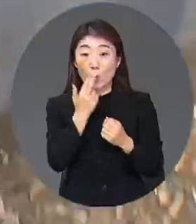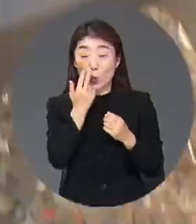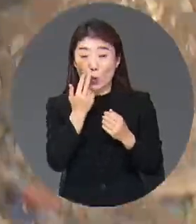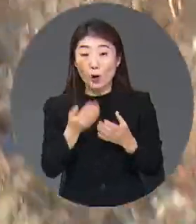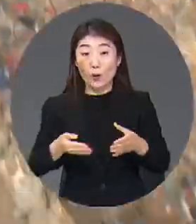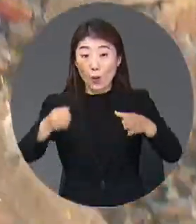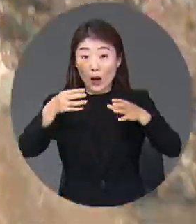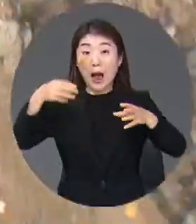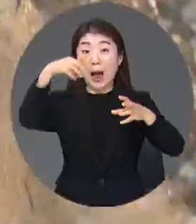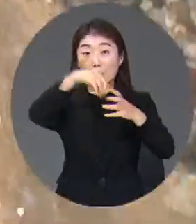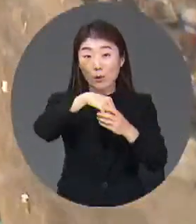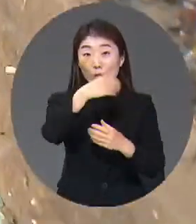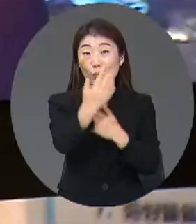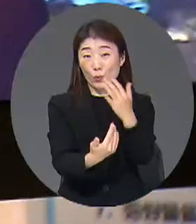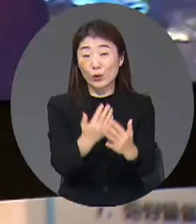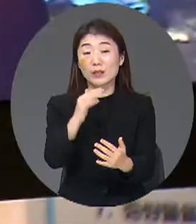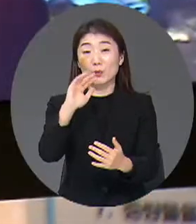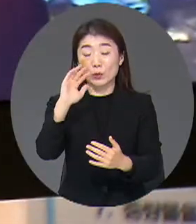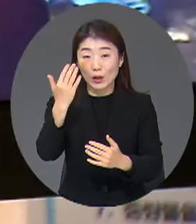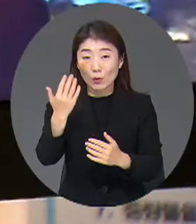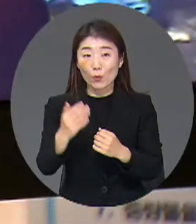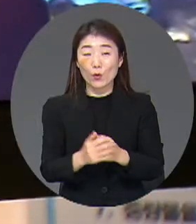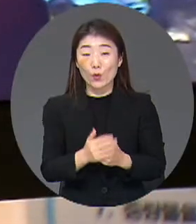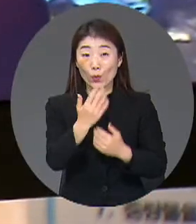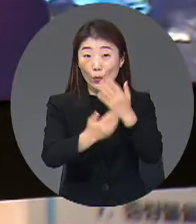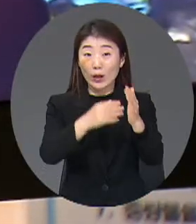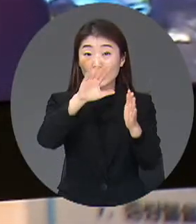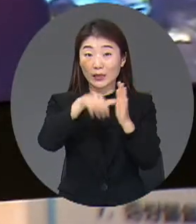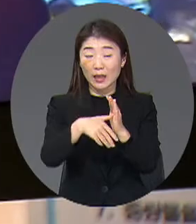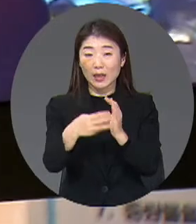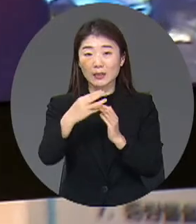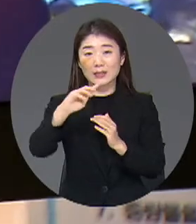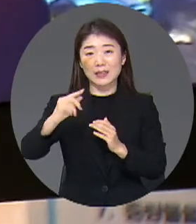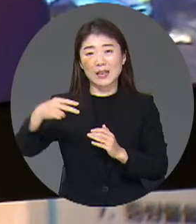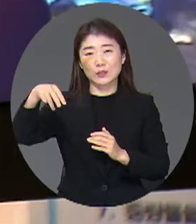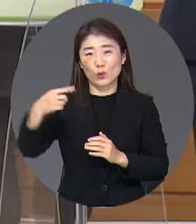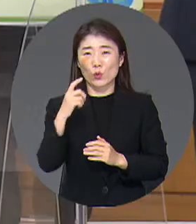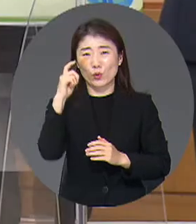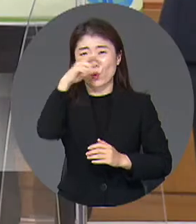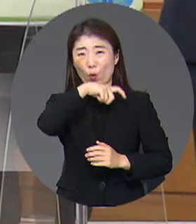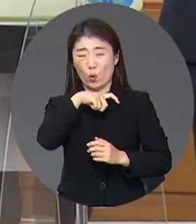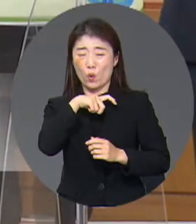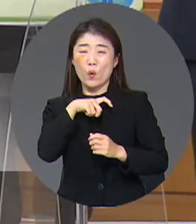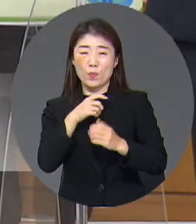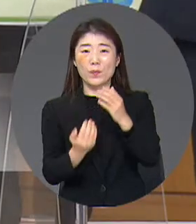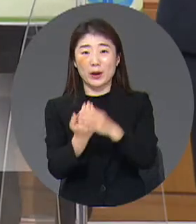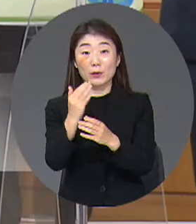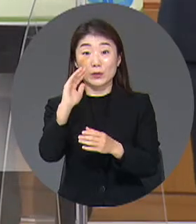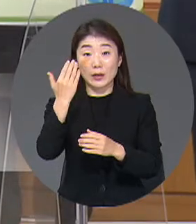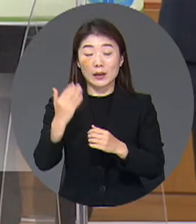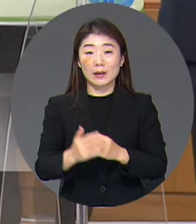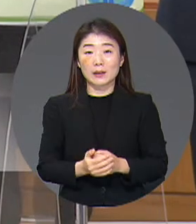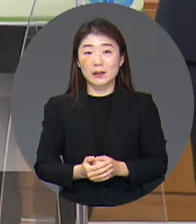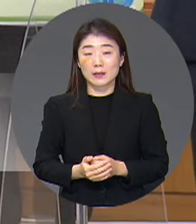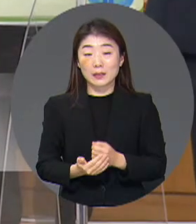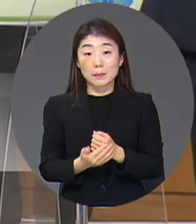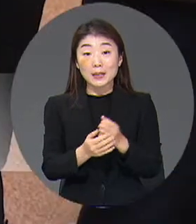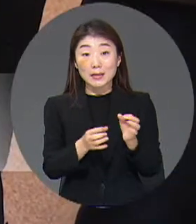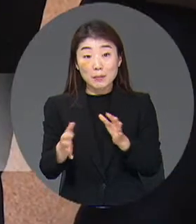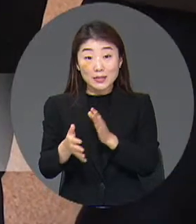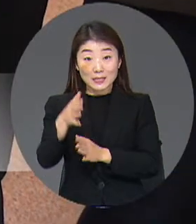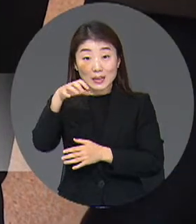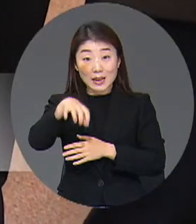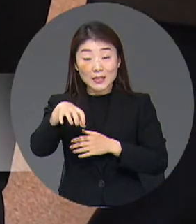담겨 소각장으로 향하고 소각 과정에서 막대한 탄소를 배출합니다. 김혜 씨는 이런 폐비닐을